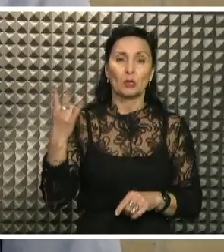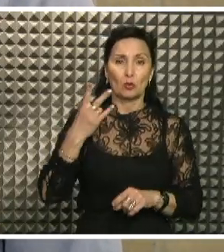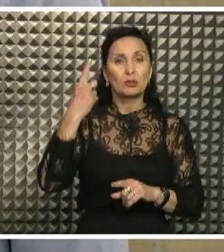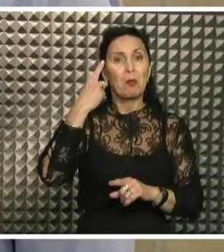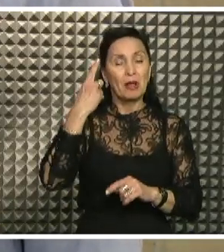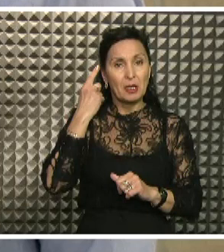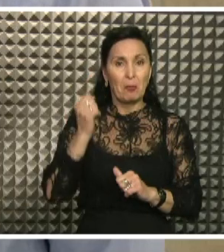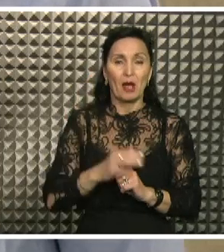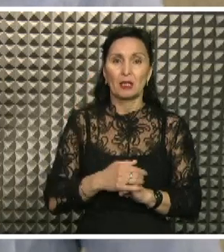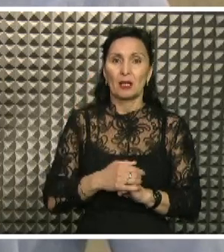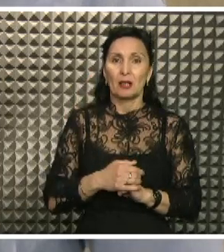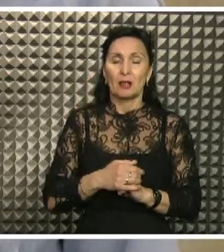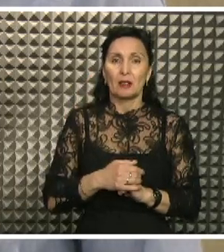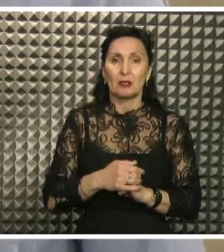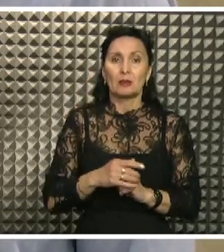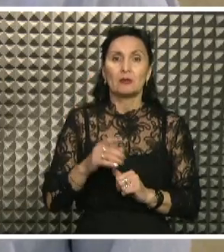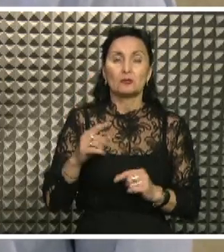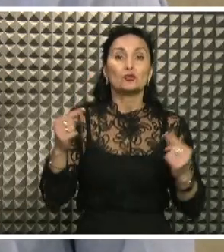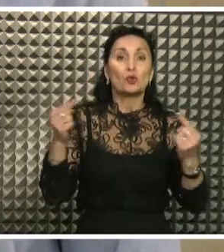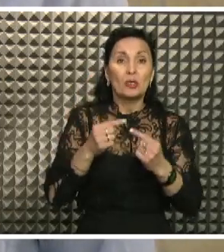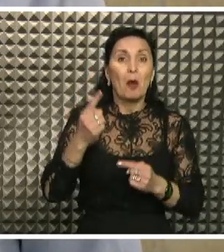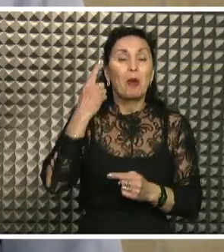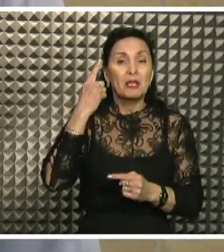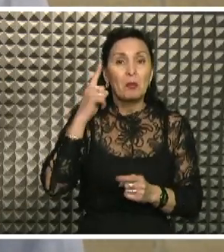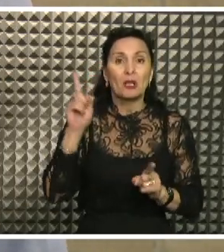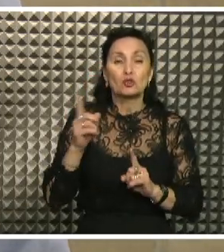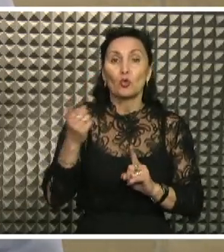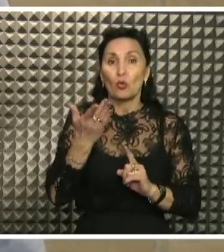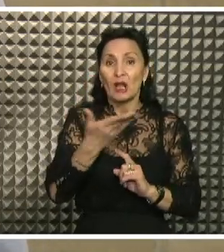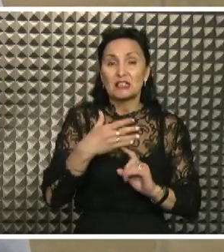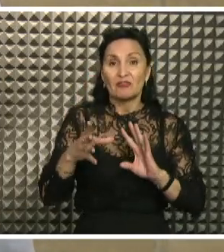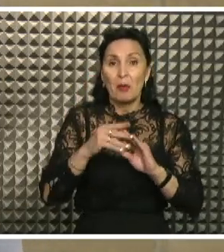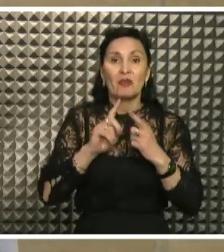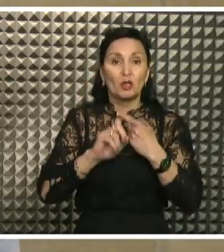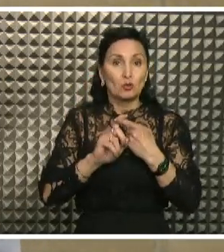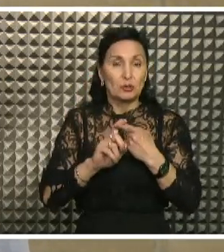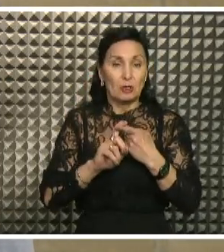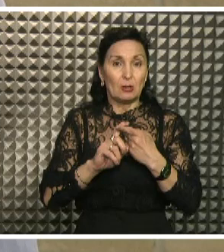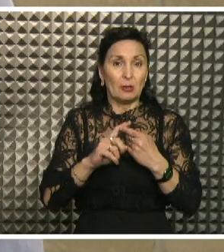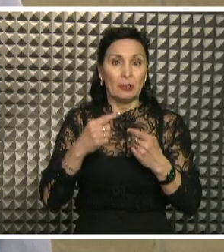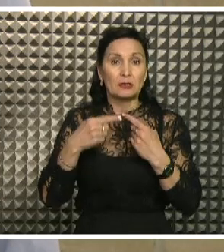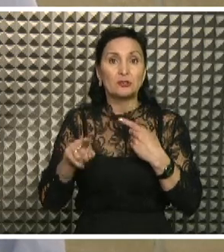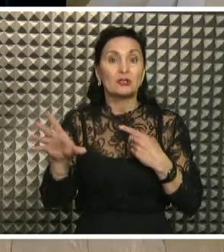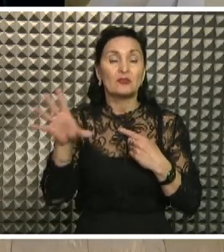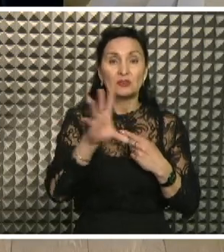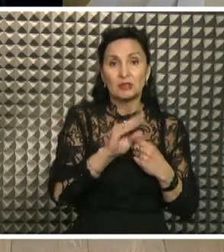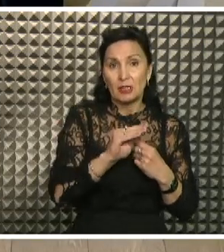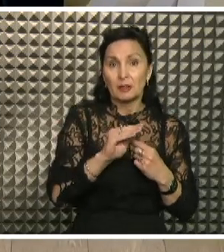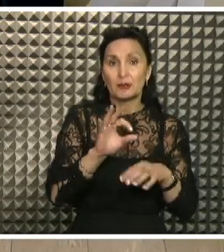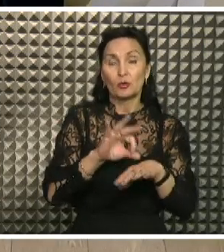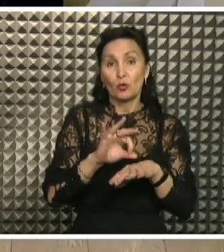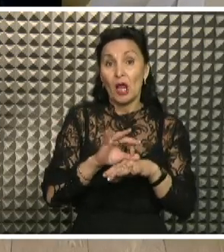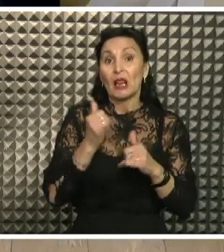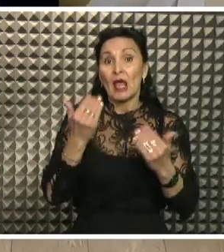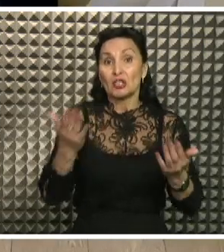понимать. Очень красивый ответ. Нужно четко понимать, что у нас с вами вирусы, они принципиально отличаются от всех других микробов, поэтому для